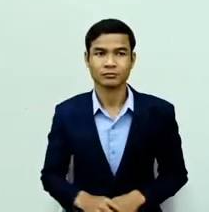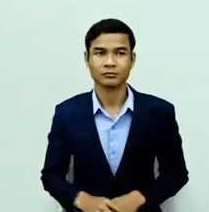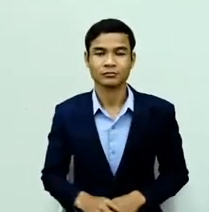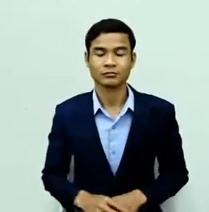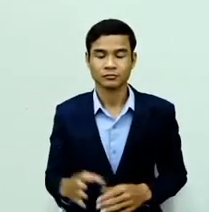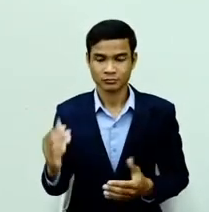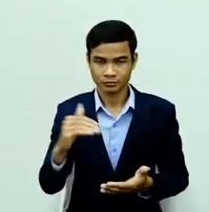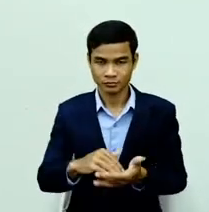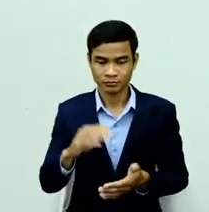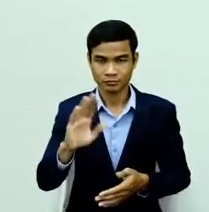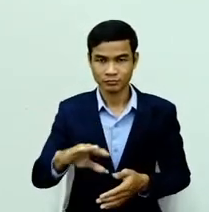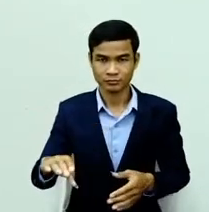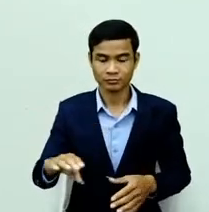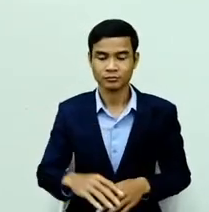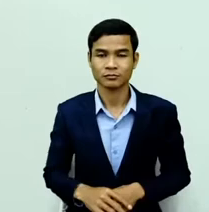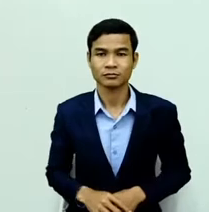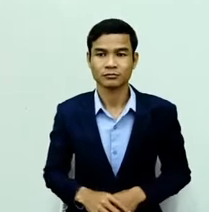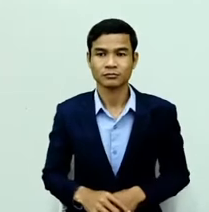đòn tiết